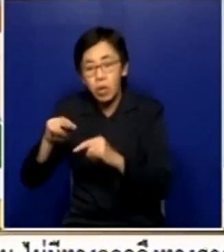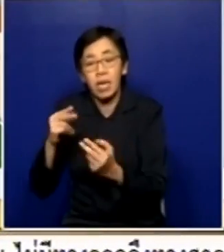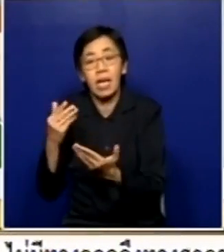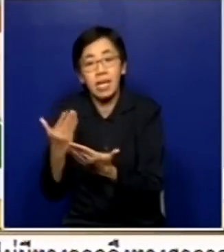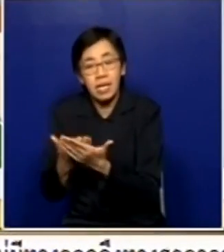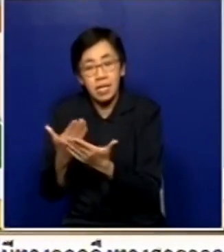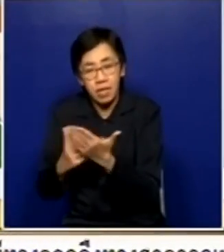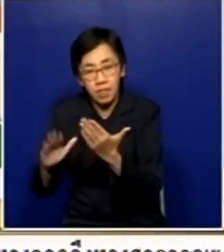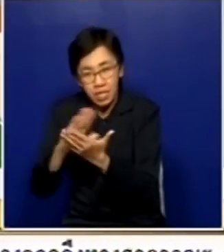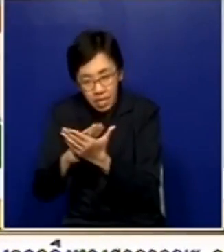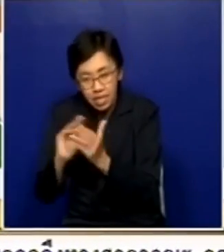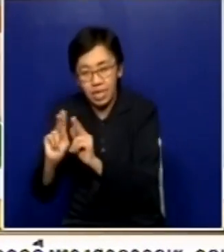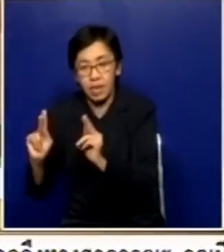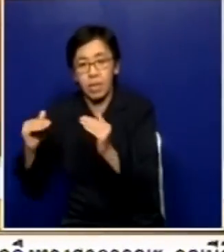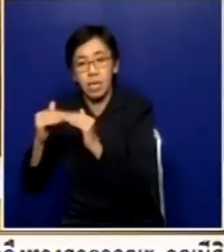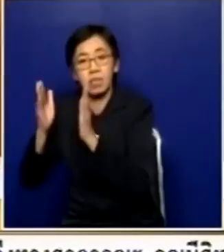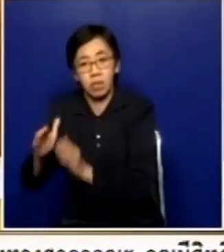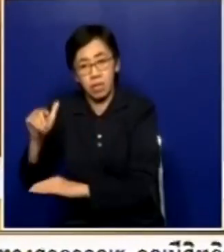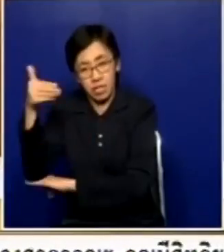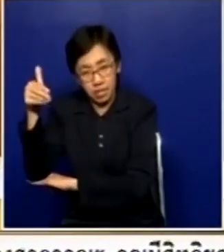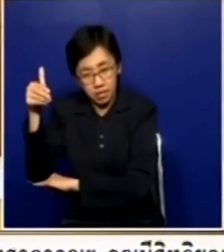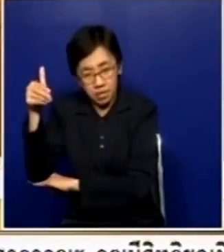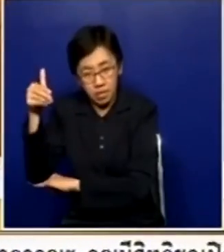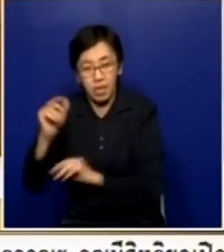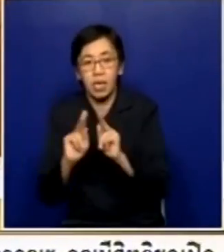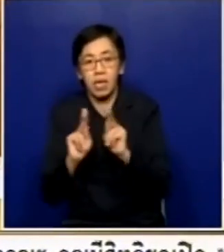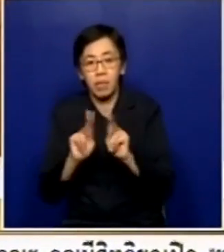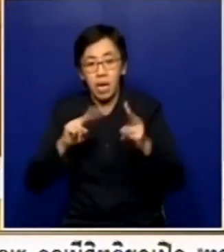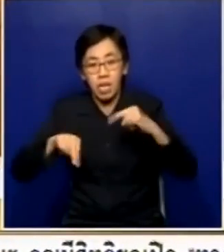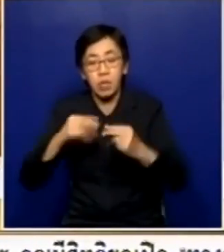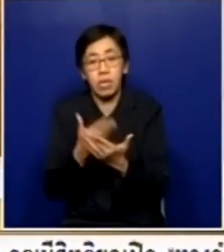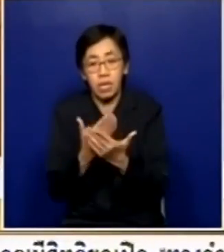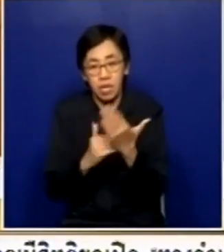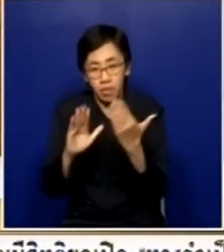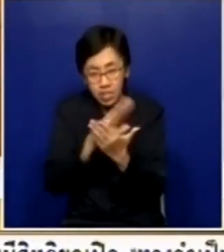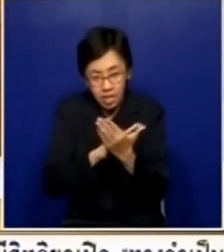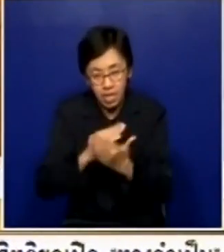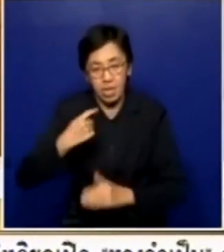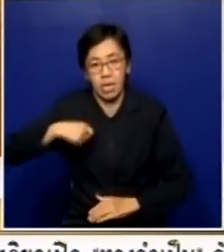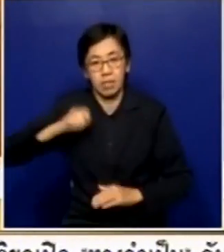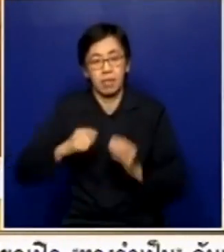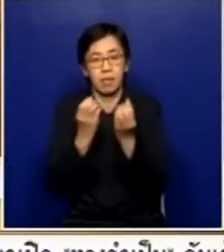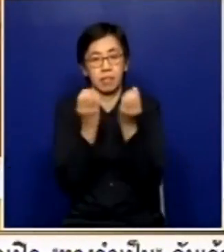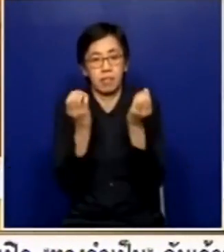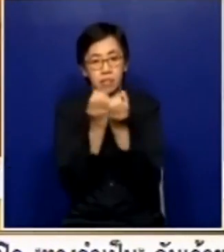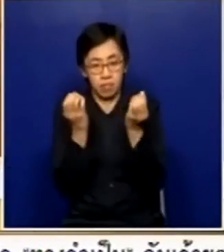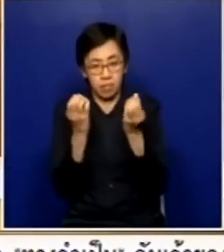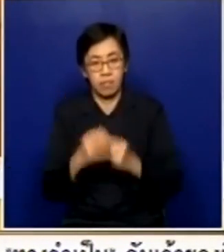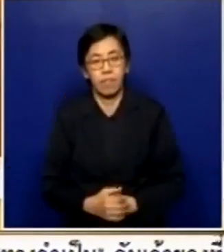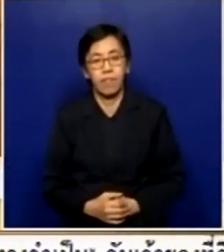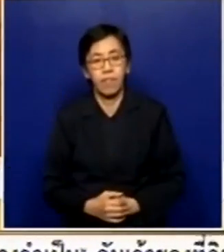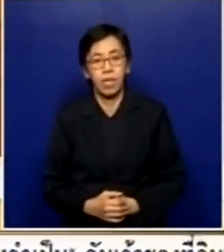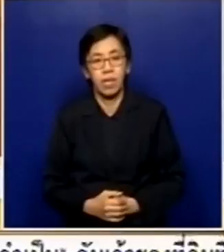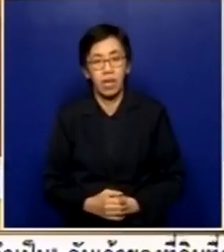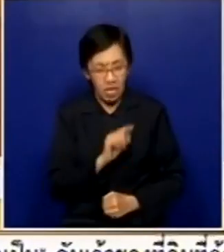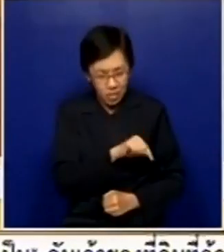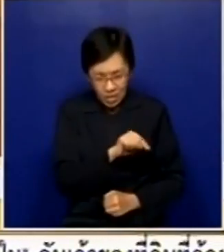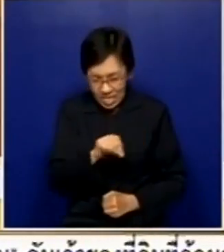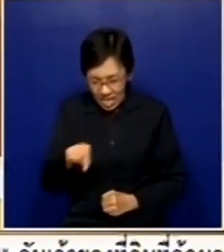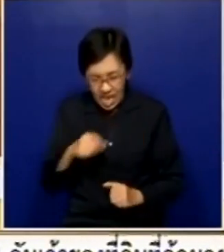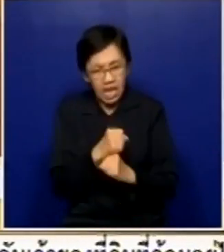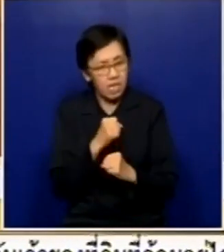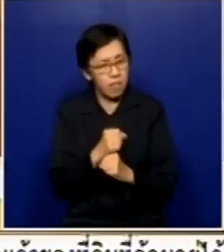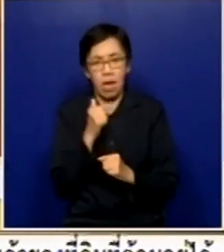กรรมการสิทธิมนุษยชนแห่งชาติคณะกรรมการตรวจเงินแผ่นดินตุลาการศาลธรรมนูญเพื่อให้พวกเขาสามารถทำงาน